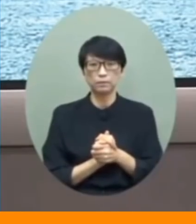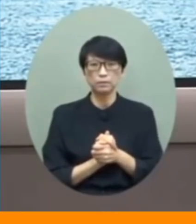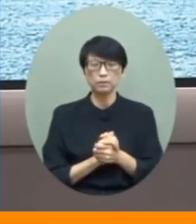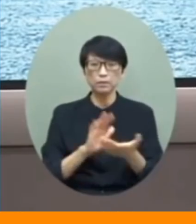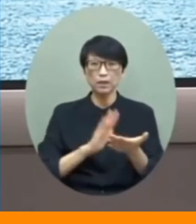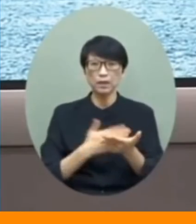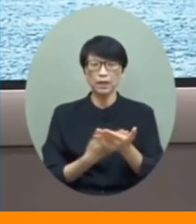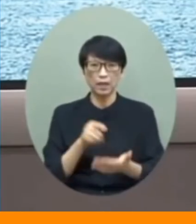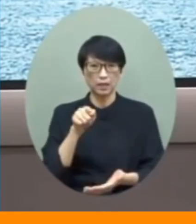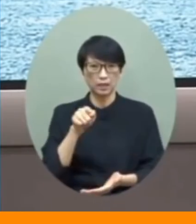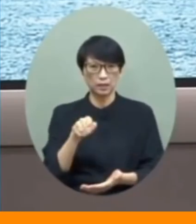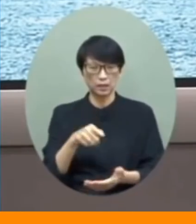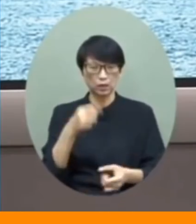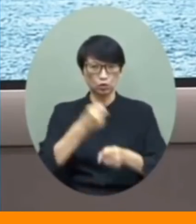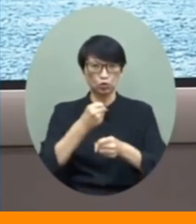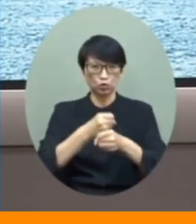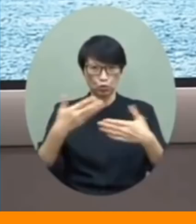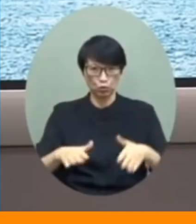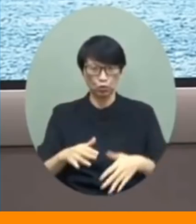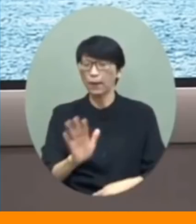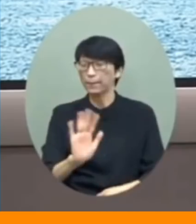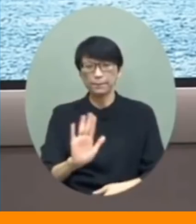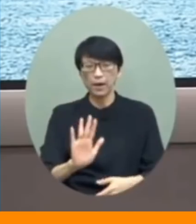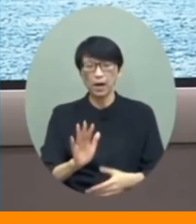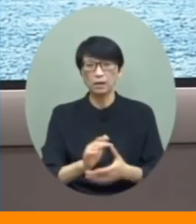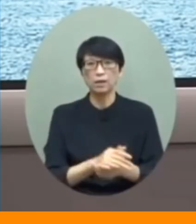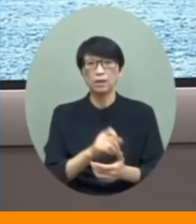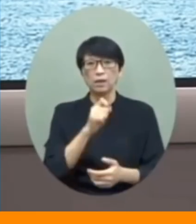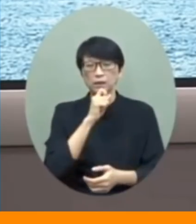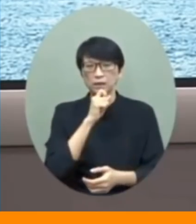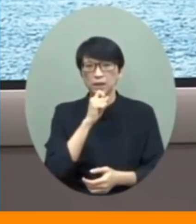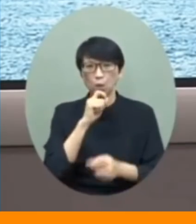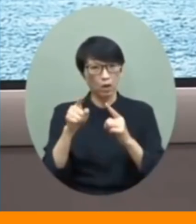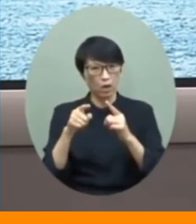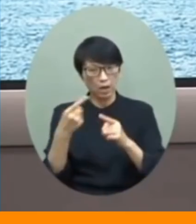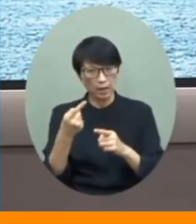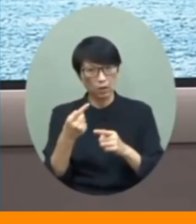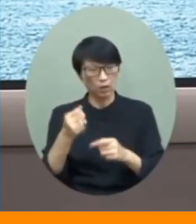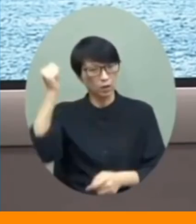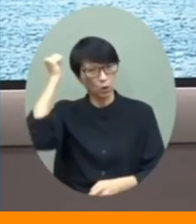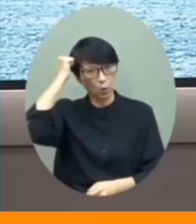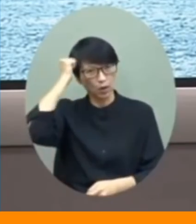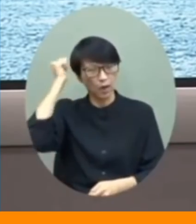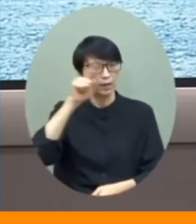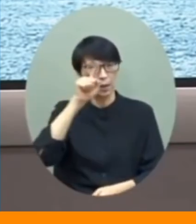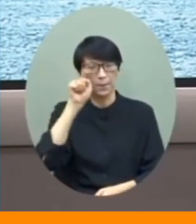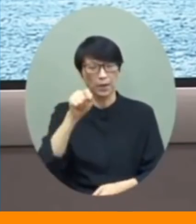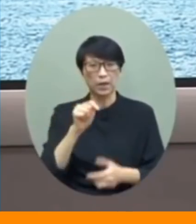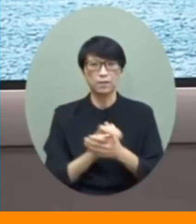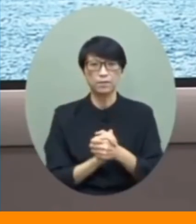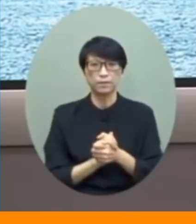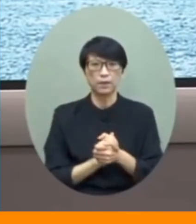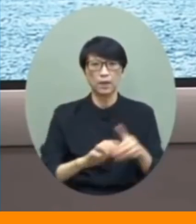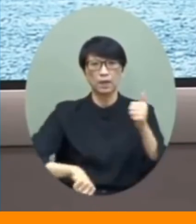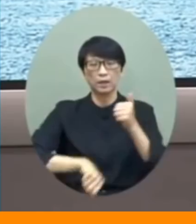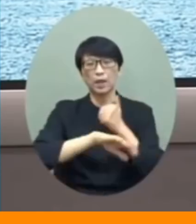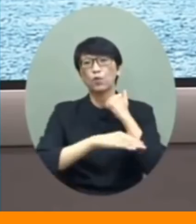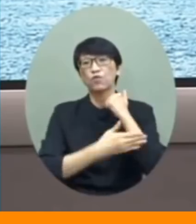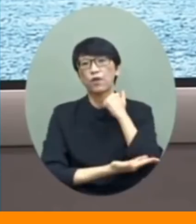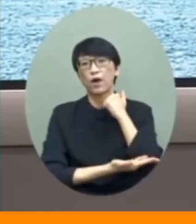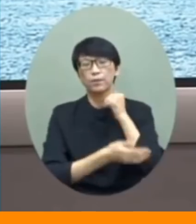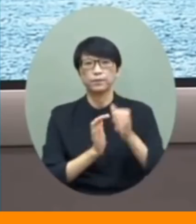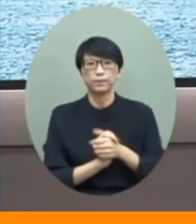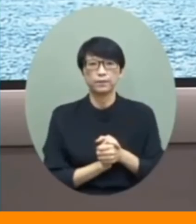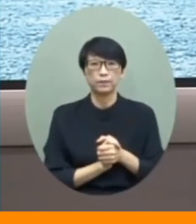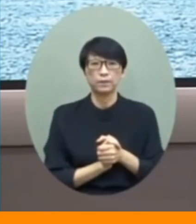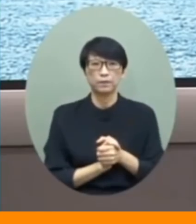但系呢个唔系已经做完咗呢件事啦，啊，仍然有一个非常之困难嘅问题，就系、是、基本法。基